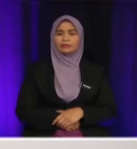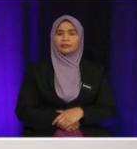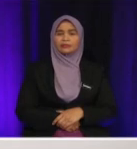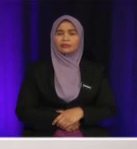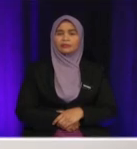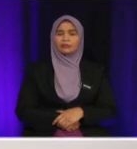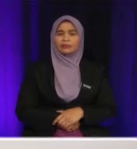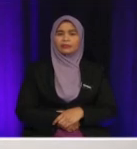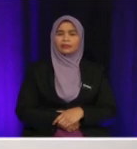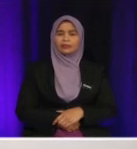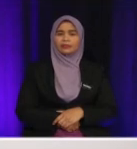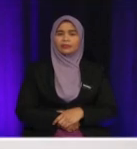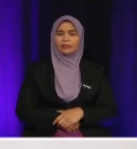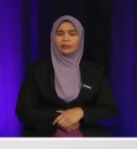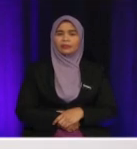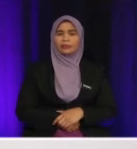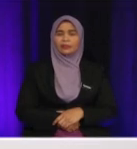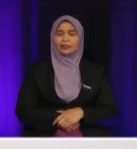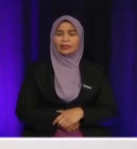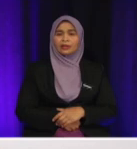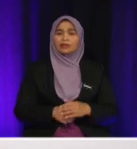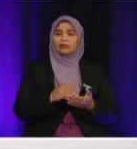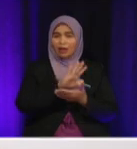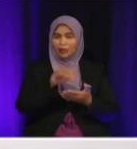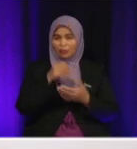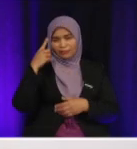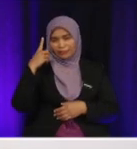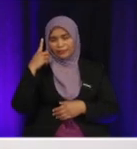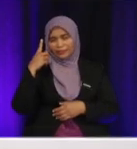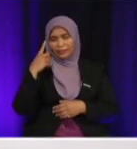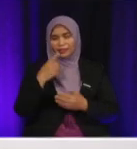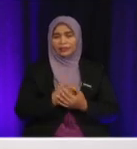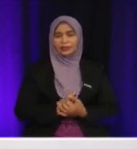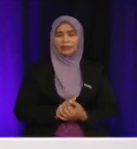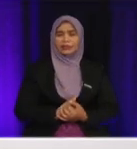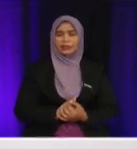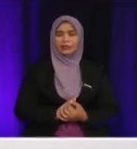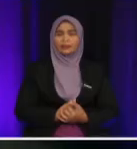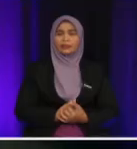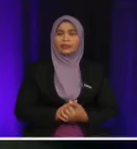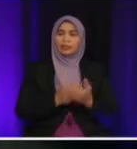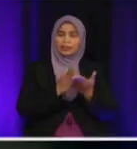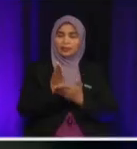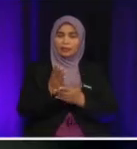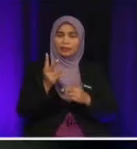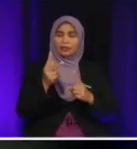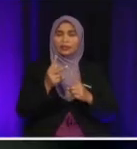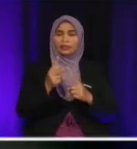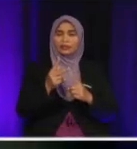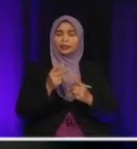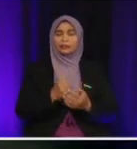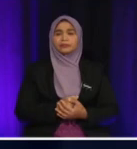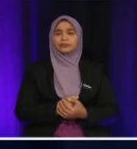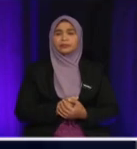alhamdulillah kan? Faham. Okey, saya suka sangat sebab semua faham. Okey, alhamdulillah, tahniah. Kita teruskan kepada yang